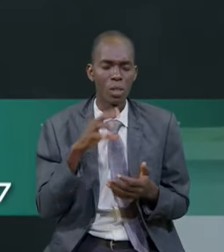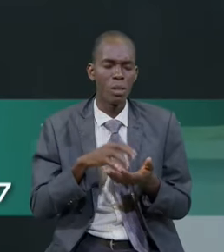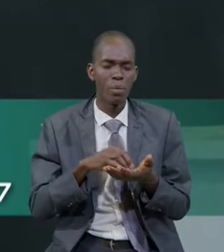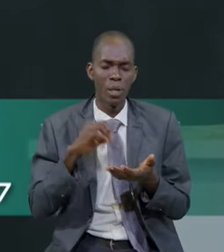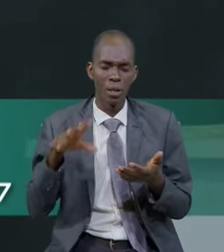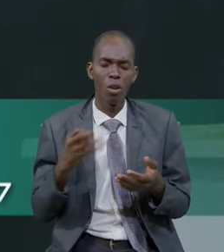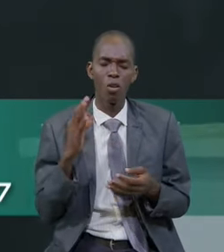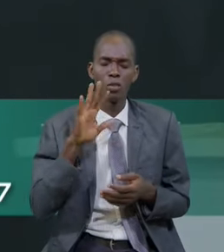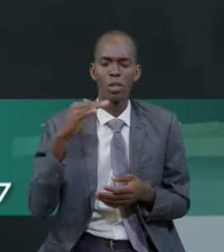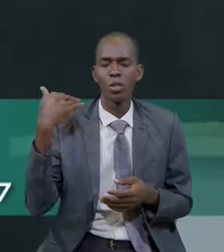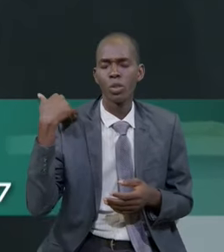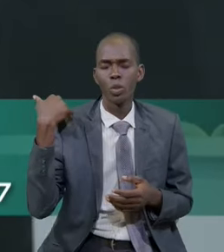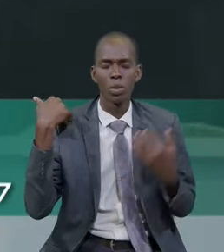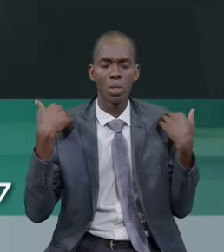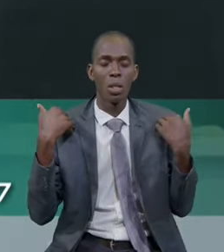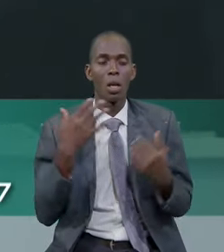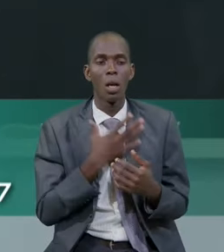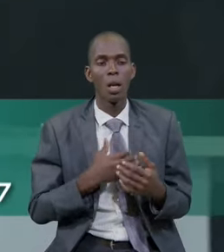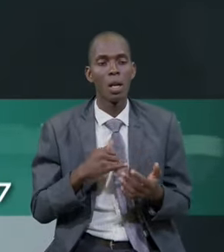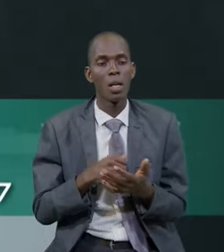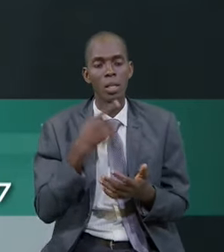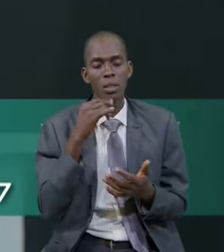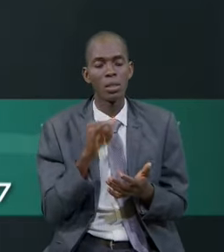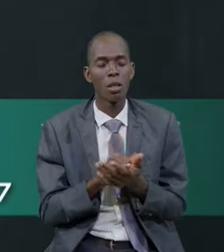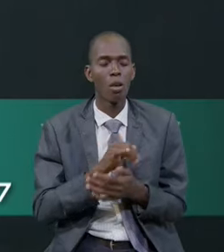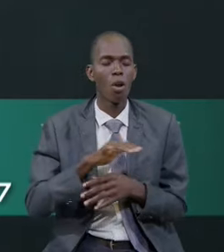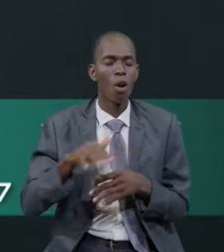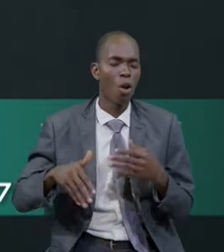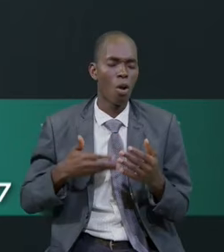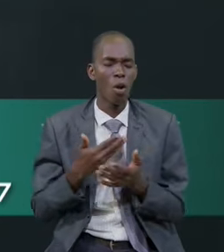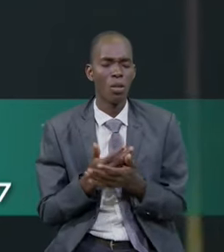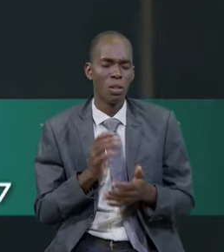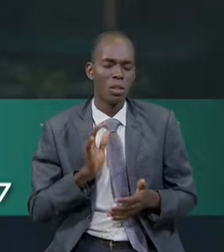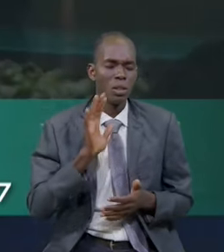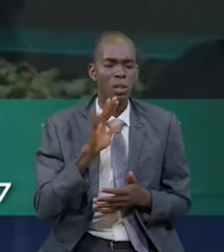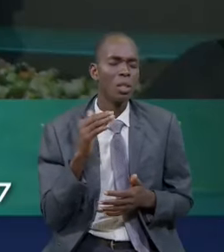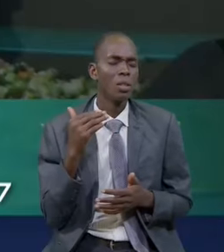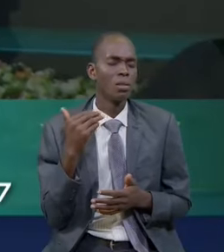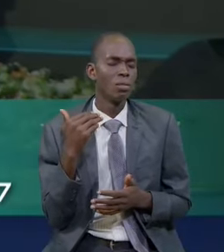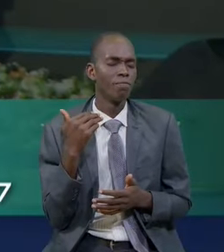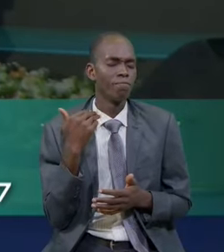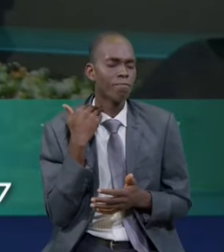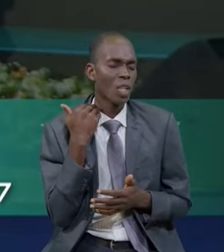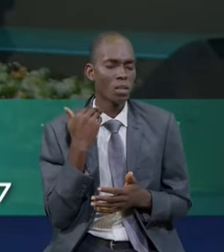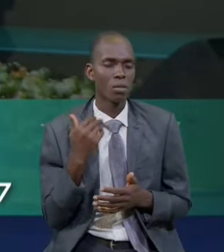il continue en disant que son joug de dessus ton cou. Et de ton